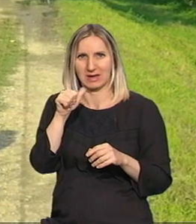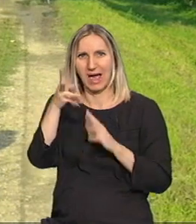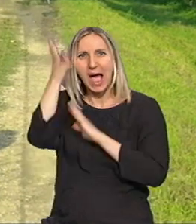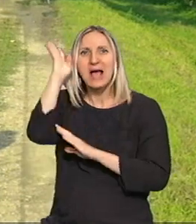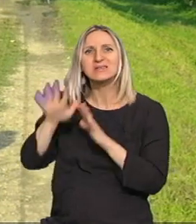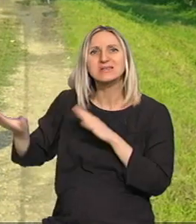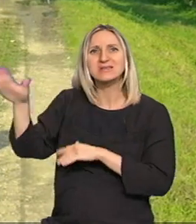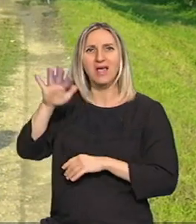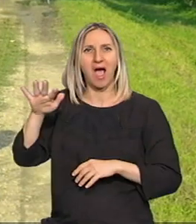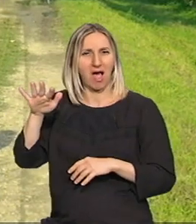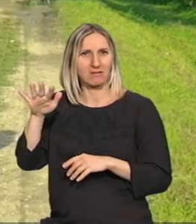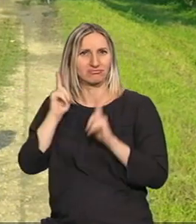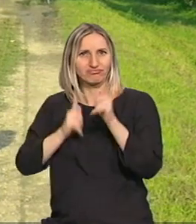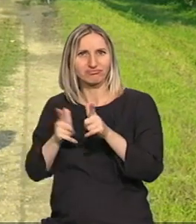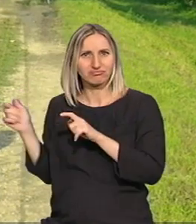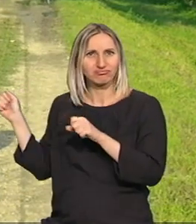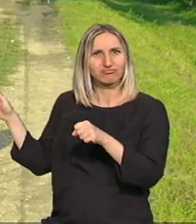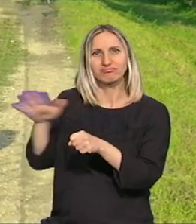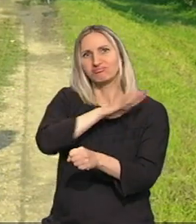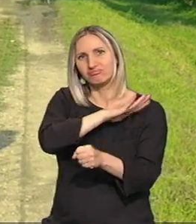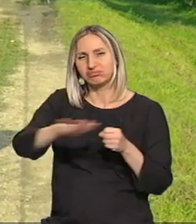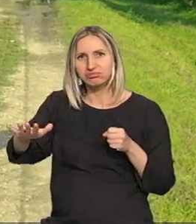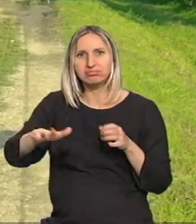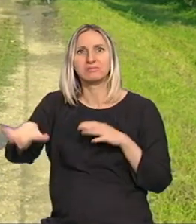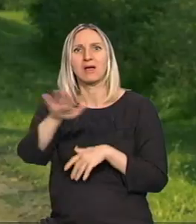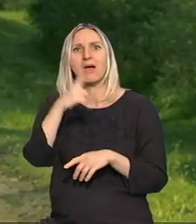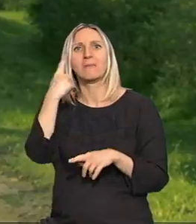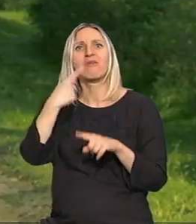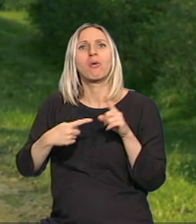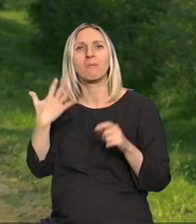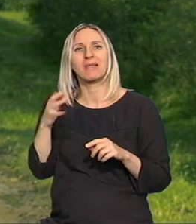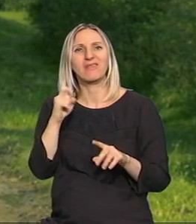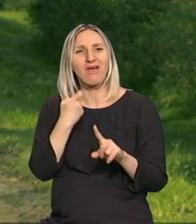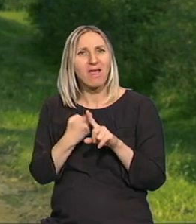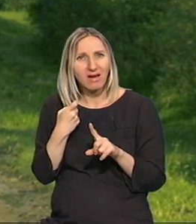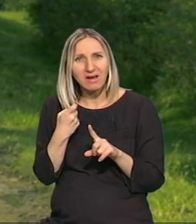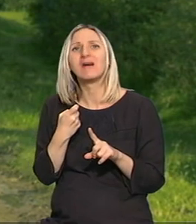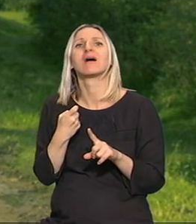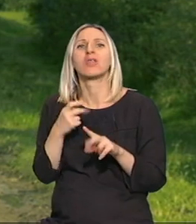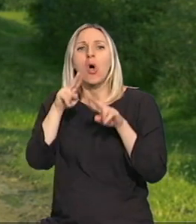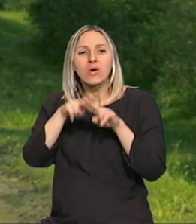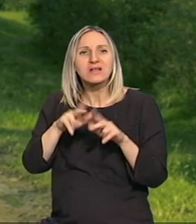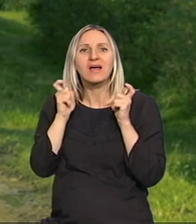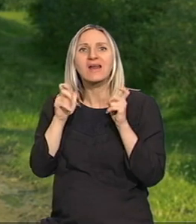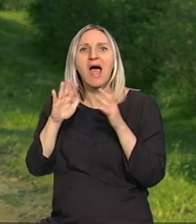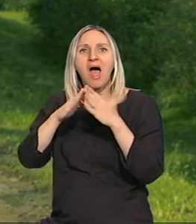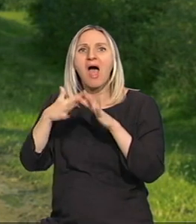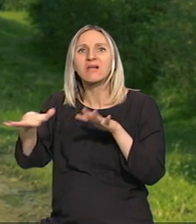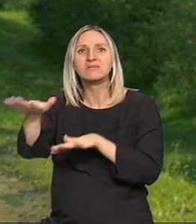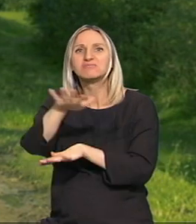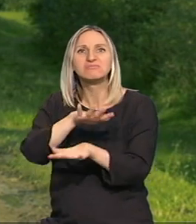negde u prvoj polovini ili negde polovinom 5. veka, tako da ostaci Marguma su